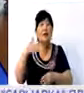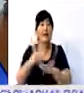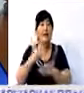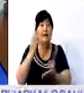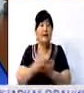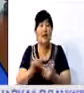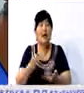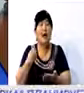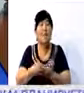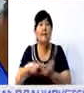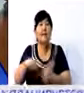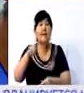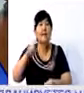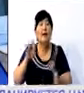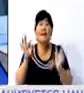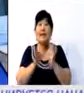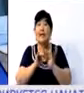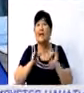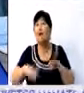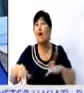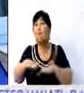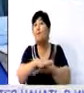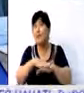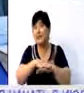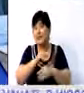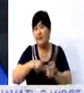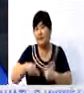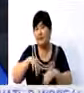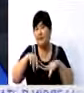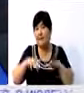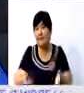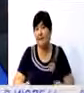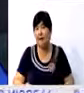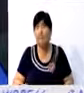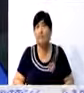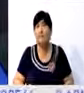состоявшимся уже бизнесменам. Цель – развитие массового предпринимательства.